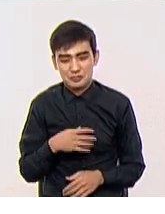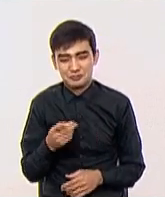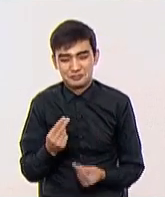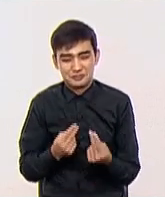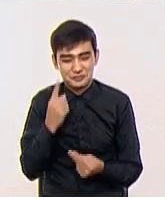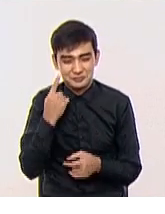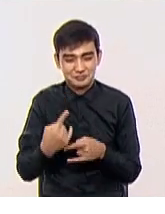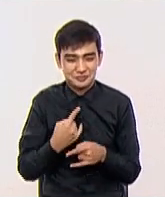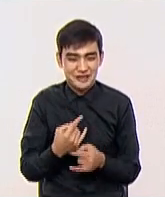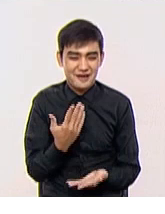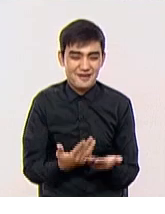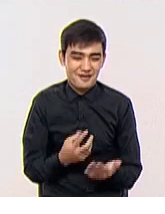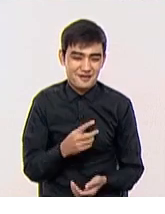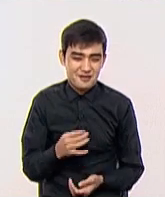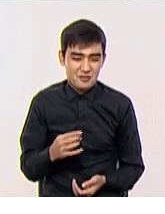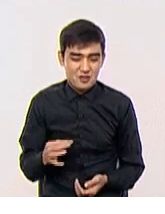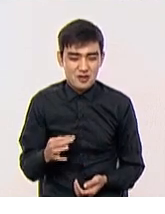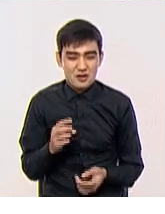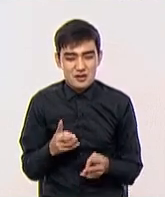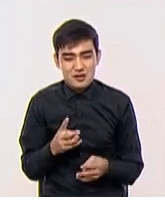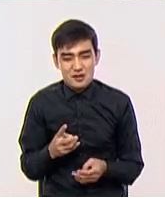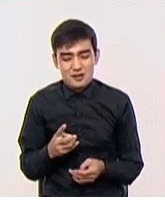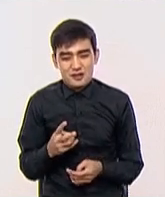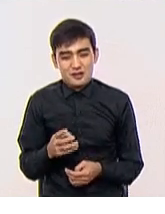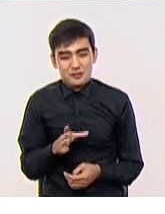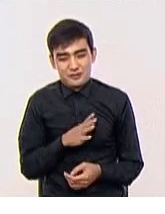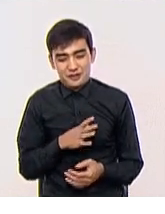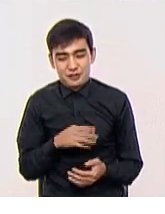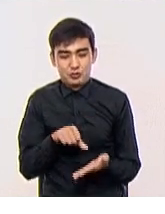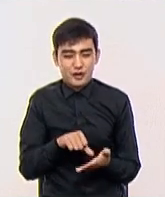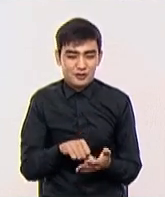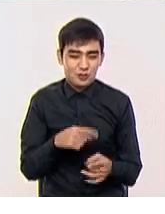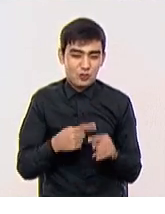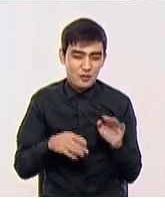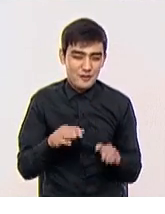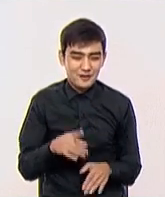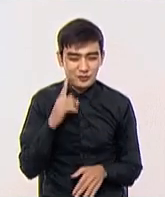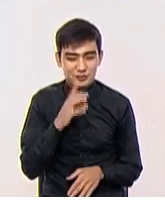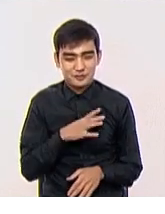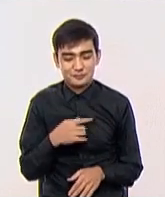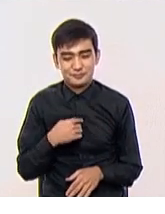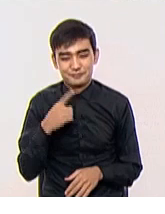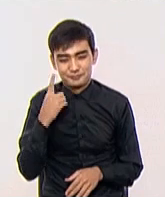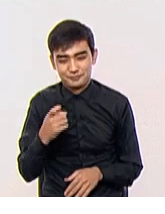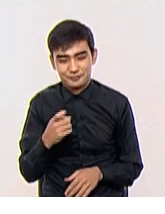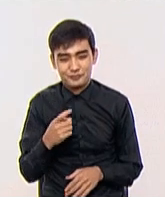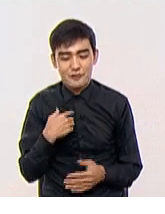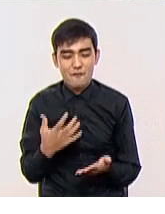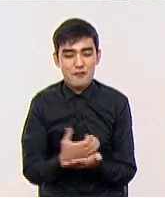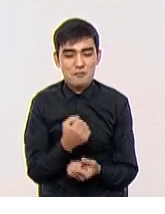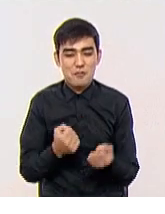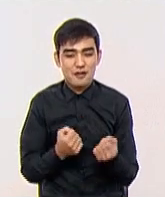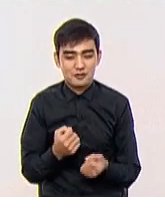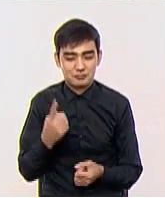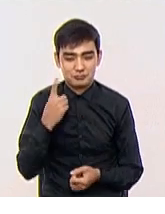розыгрыш, либо же какие-то там что-то мне предлагают где-то еще поучаствовать. И вот мне как бы сообщили, что я выиграл